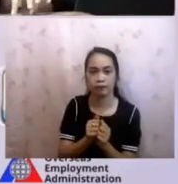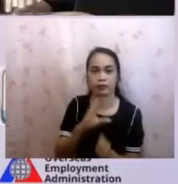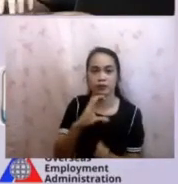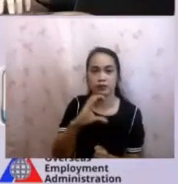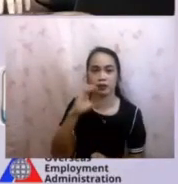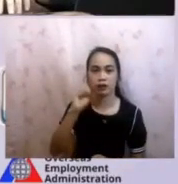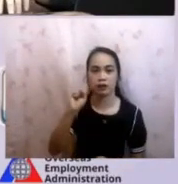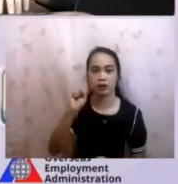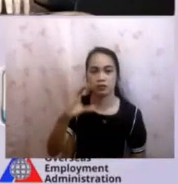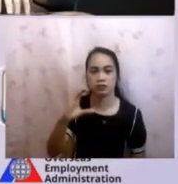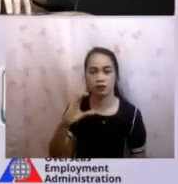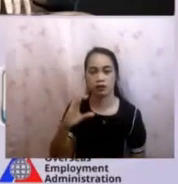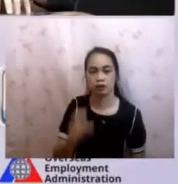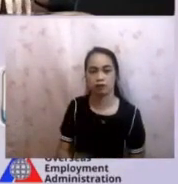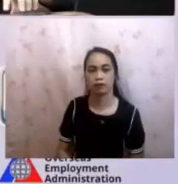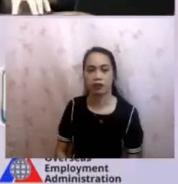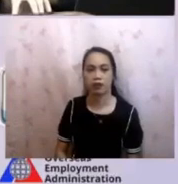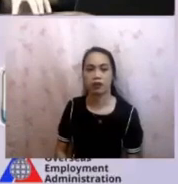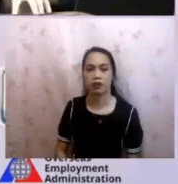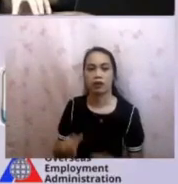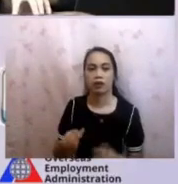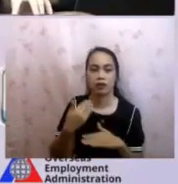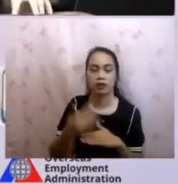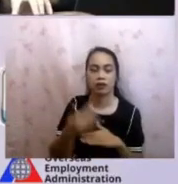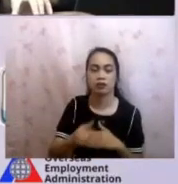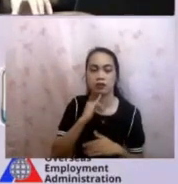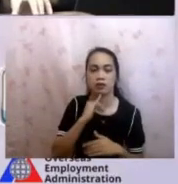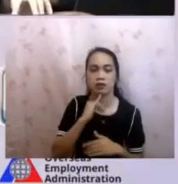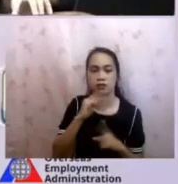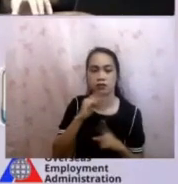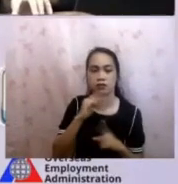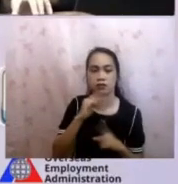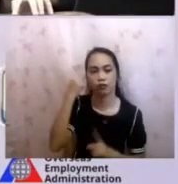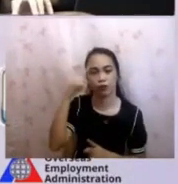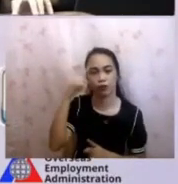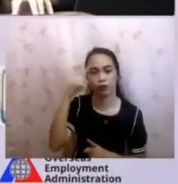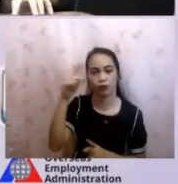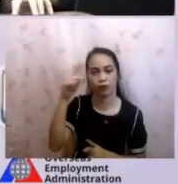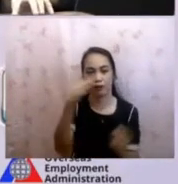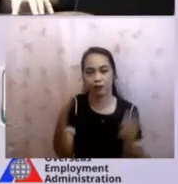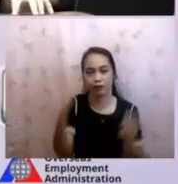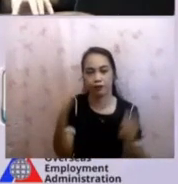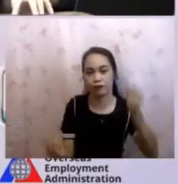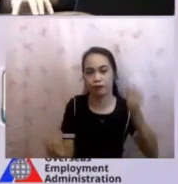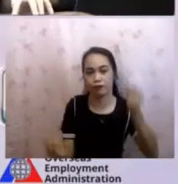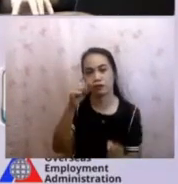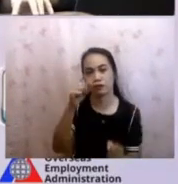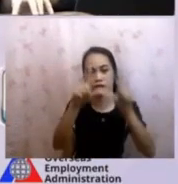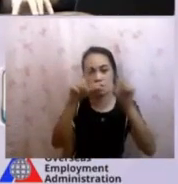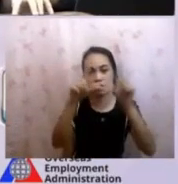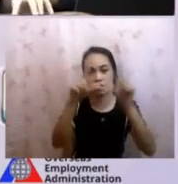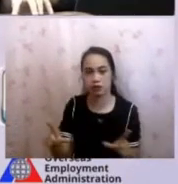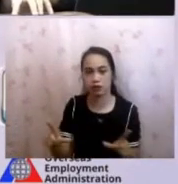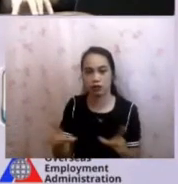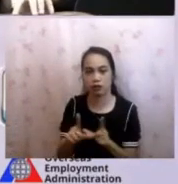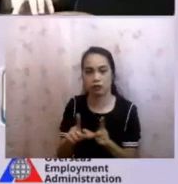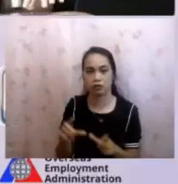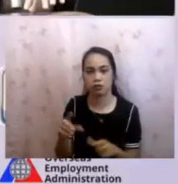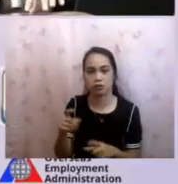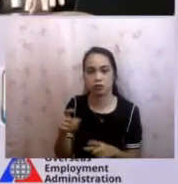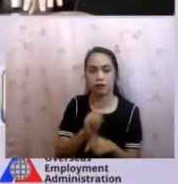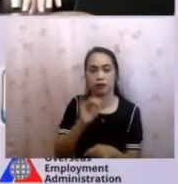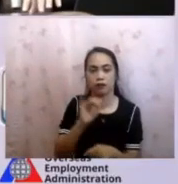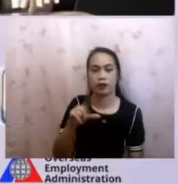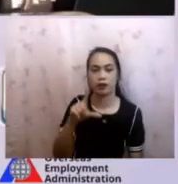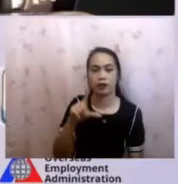mga documents. In that way ragid ka makakuha ato nga documents for free. So, may saan saan man mo pagkahiba or saan